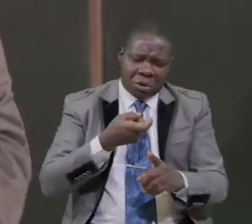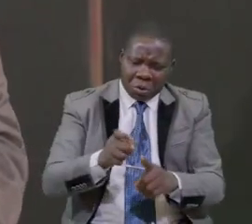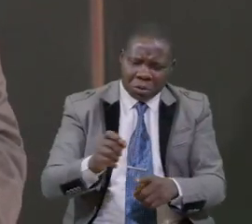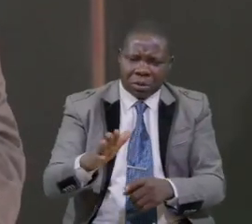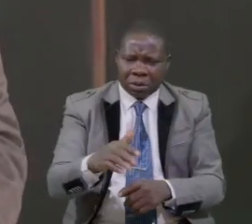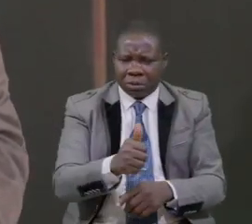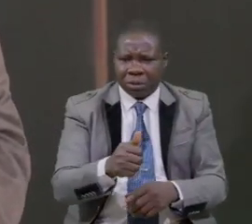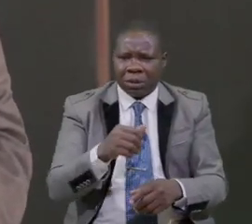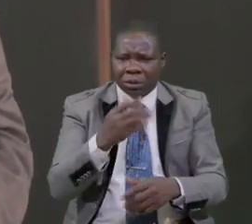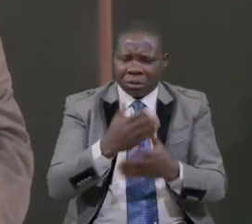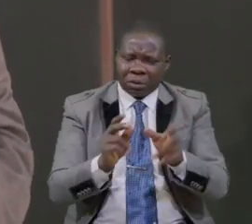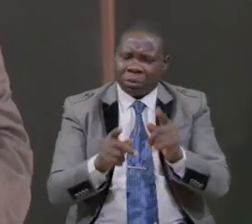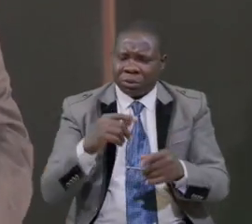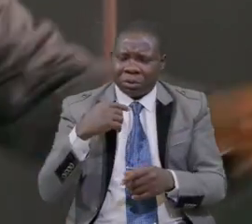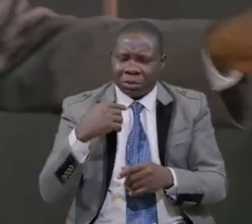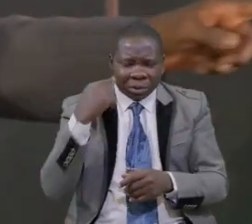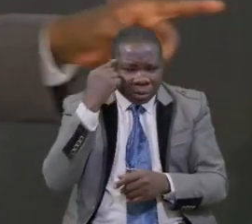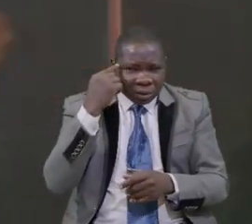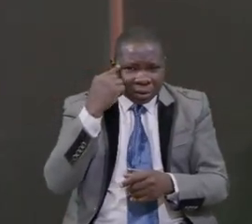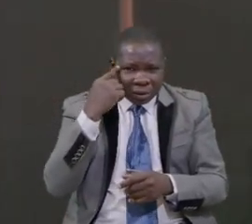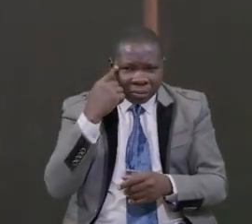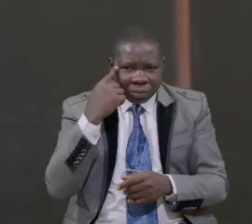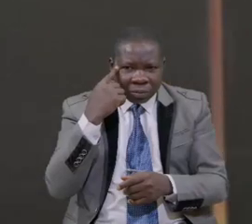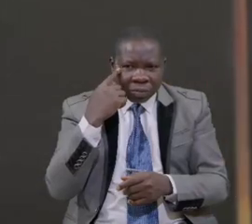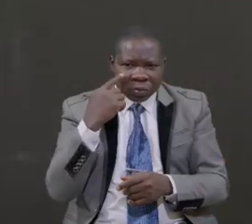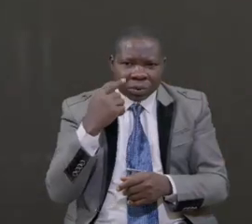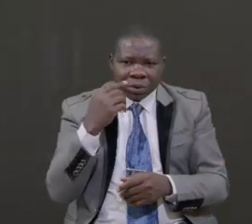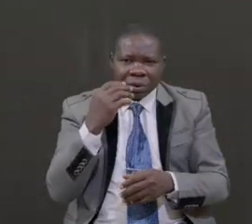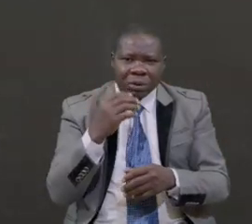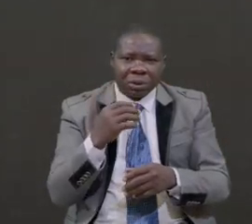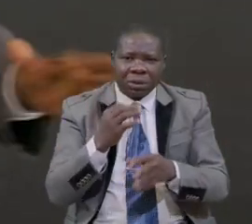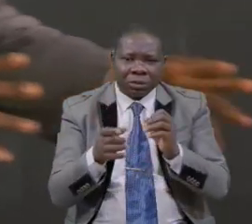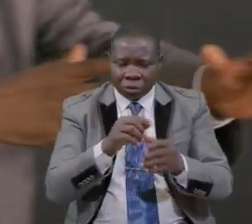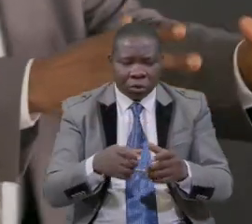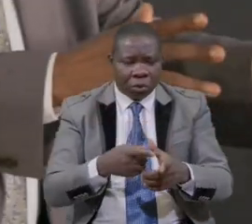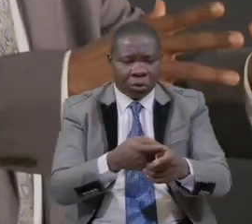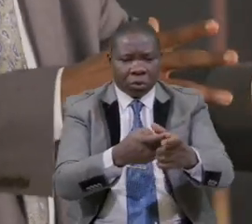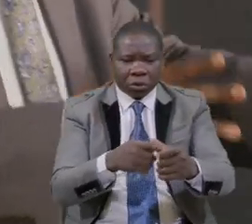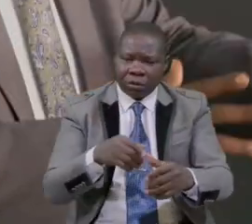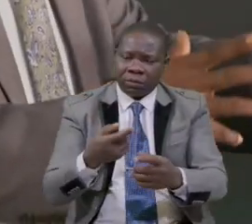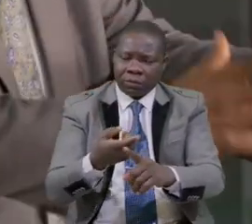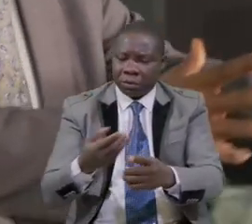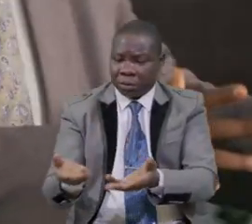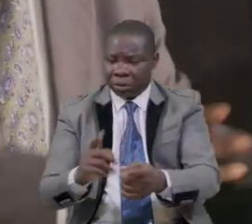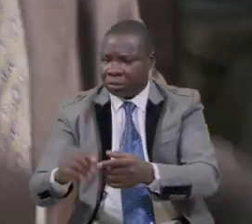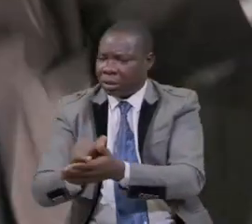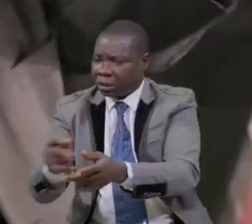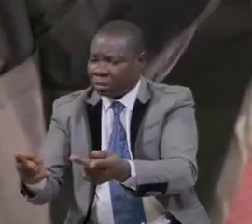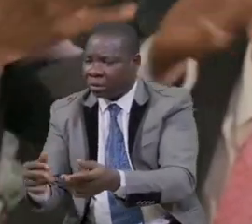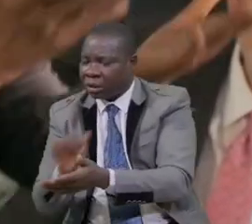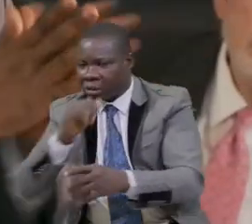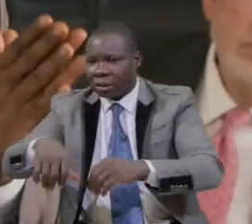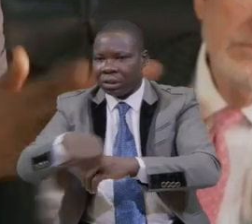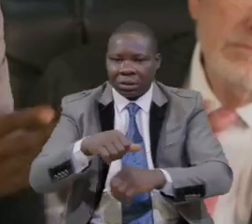pensent que quand vous sautez, quand vous prêchez, que c'est l'onction. Si vous courez par-ci, par-là, ils pensent que c'est l'onction. Si vous saisissez un homme,